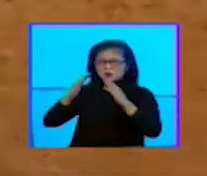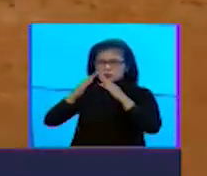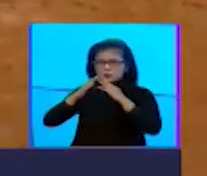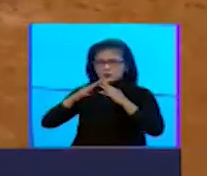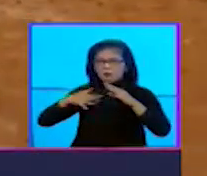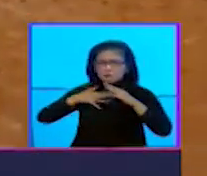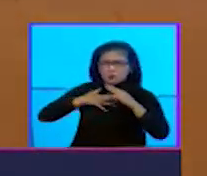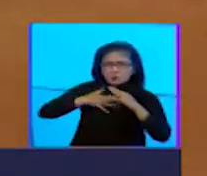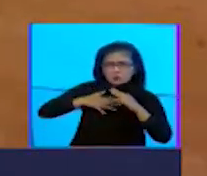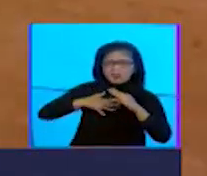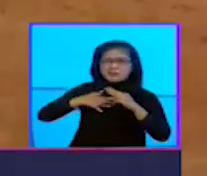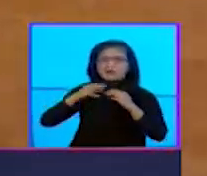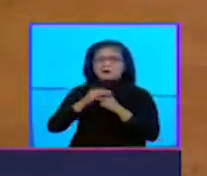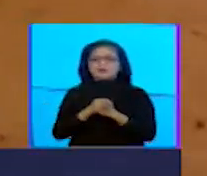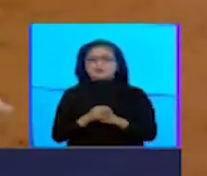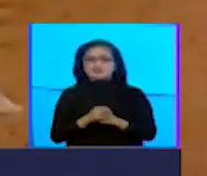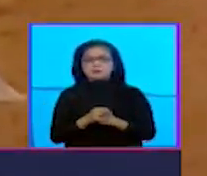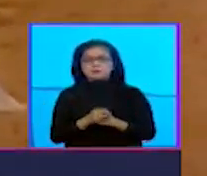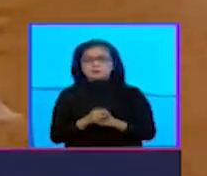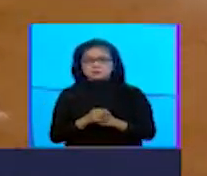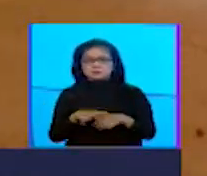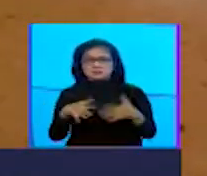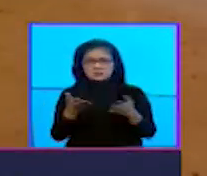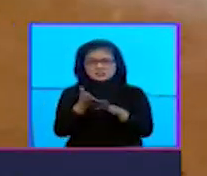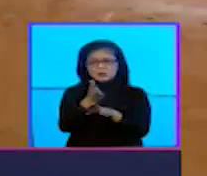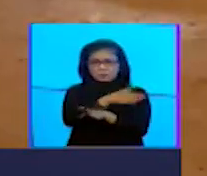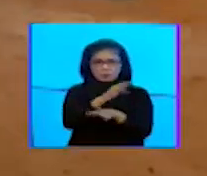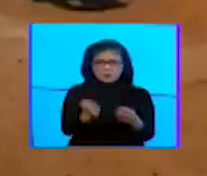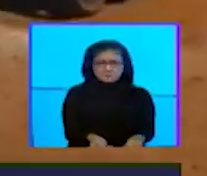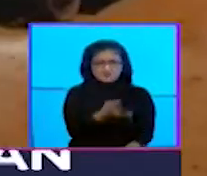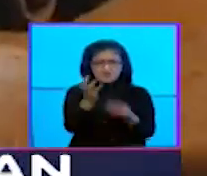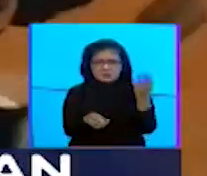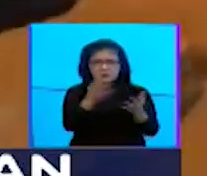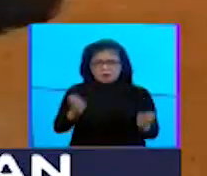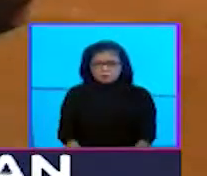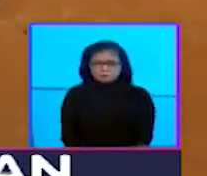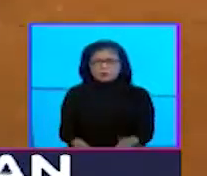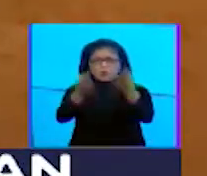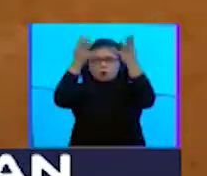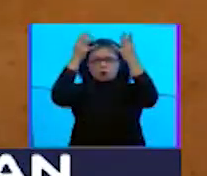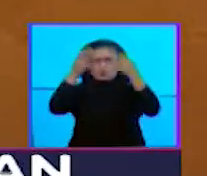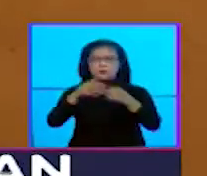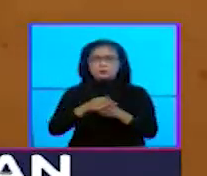sampai goyang. Rumahnya meledak. Berarti sebelum kebakaran terjadi ledakan apa gimana, Pak?